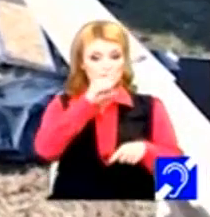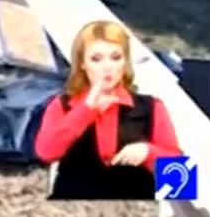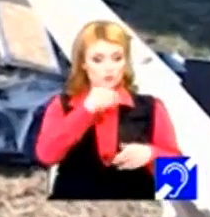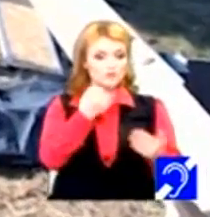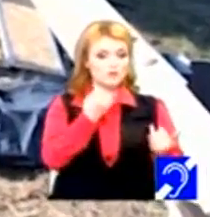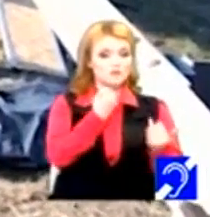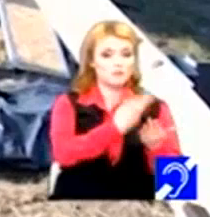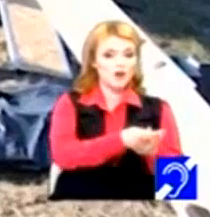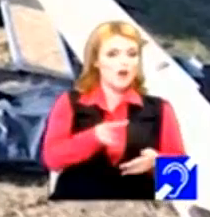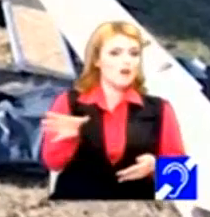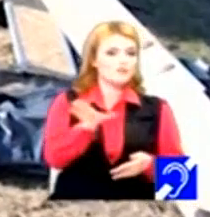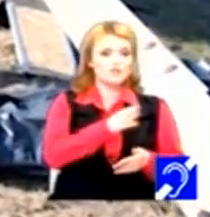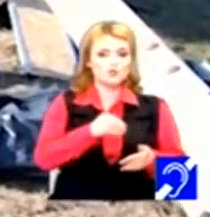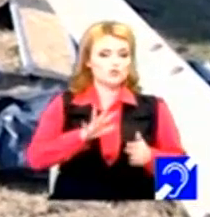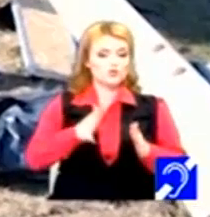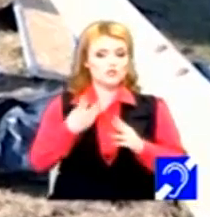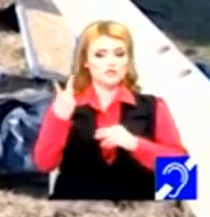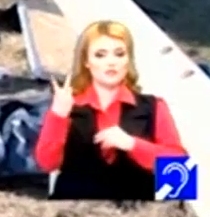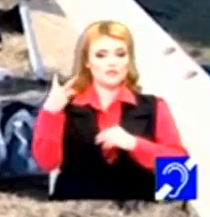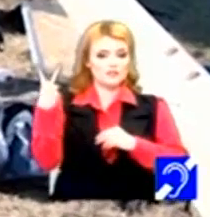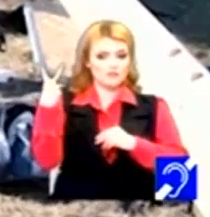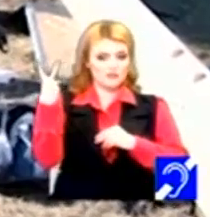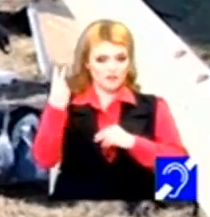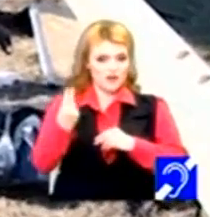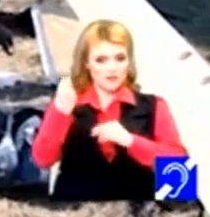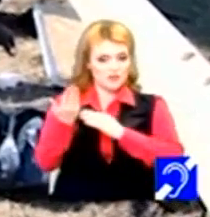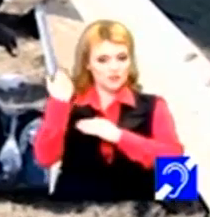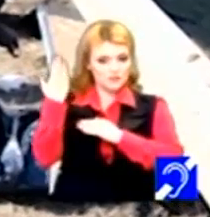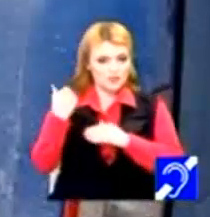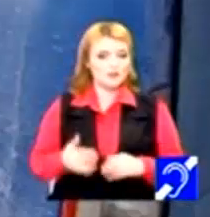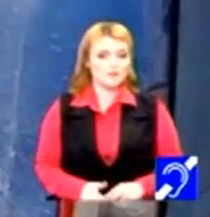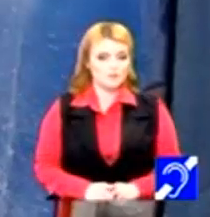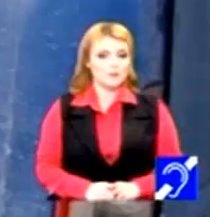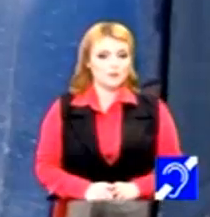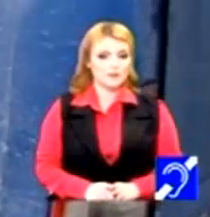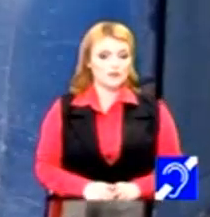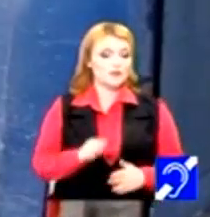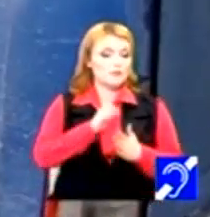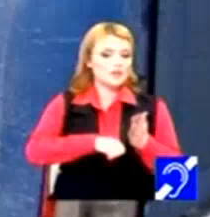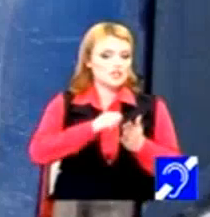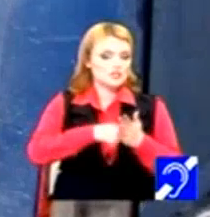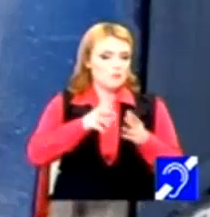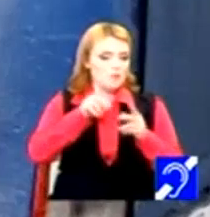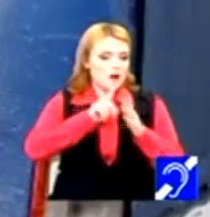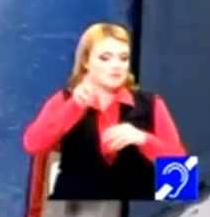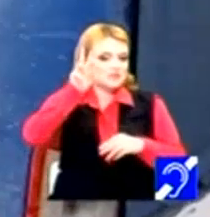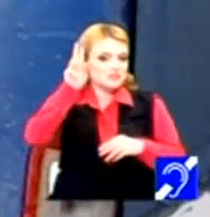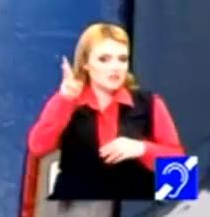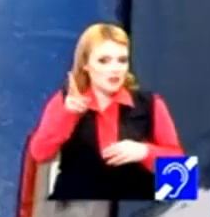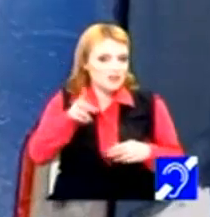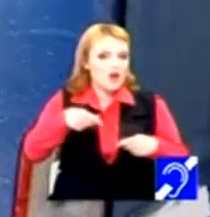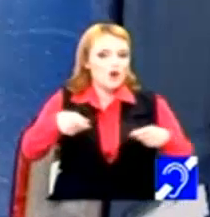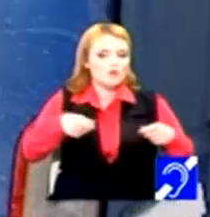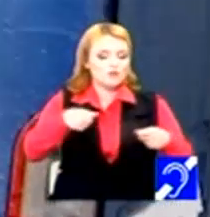spital. Totul s-a întâmplat acum 2 zile pe o autostradă din apropierea orașului Tata. Din motive încă necunoscute,